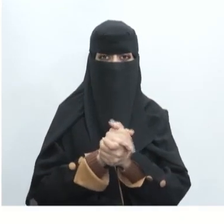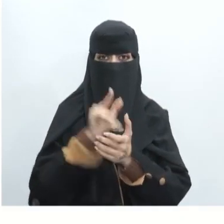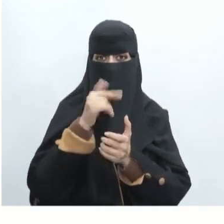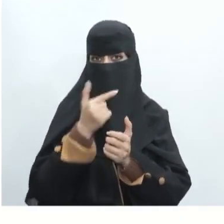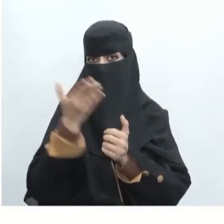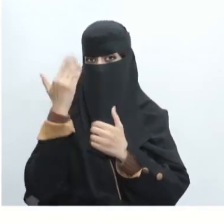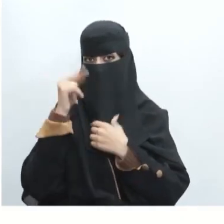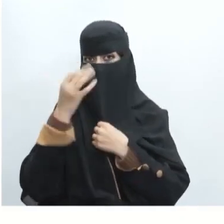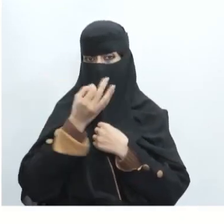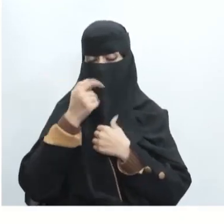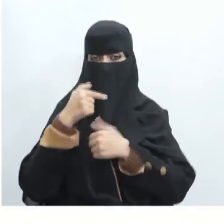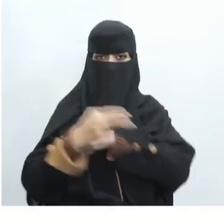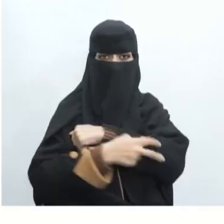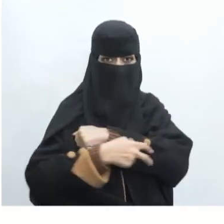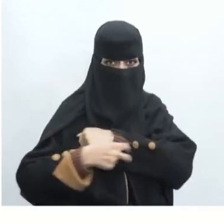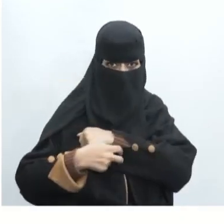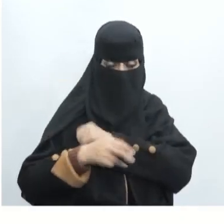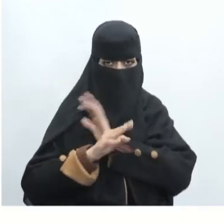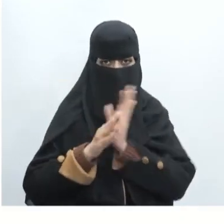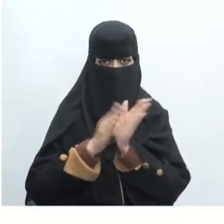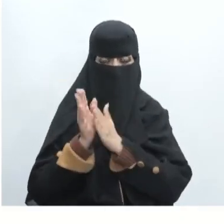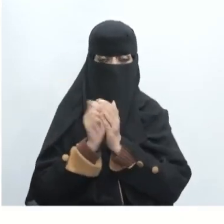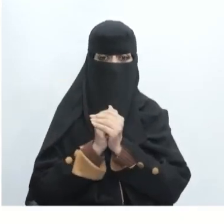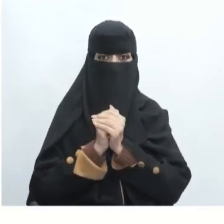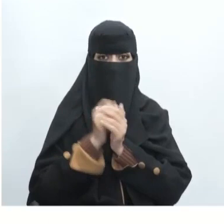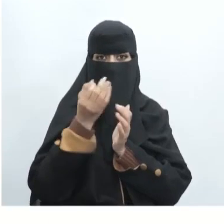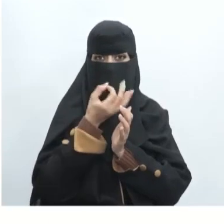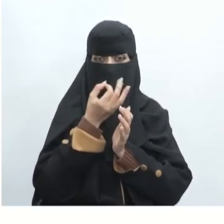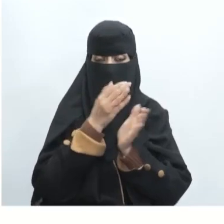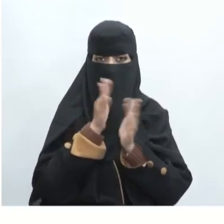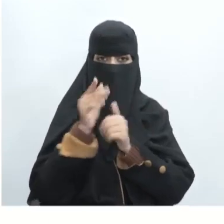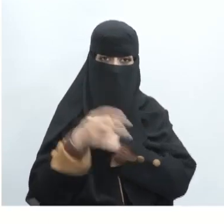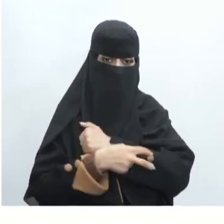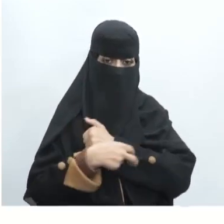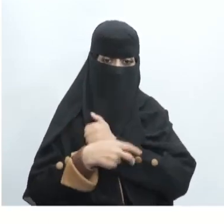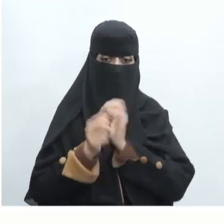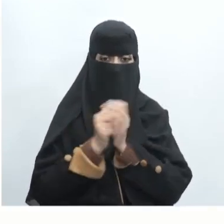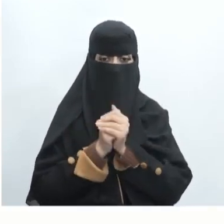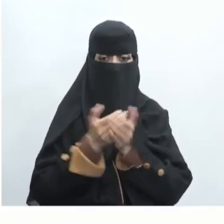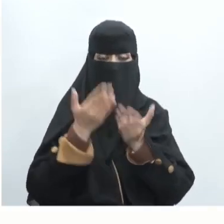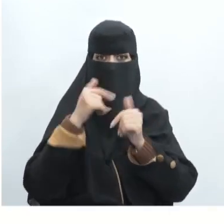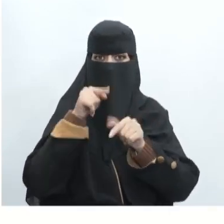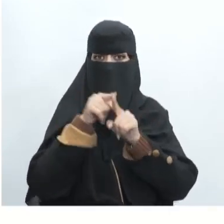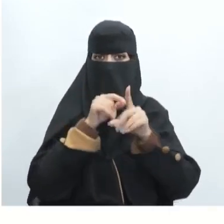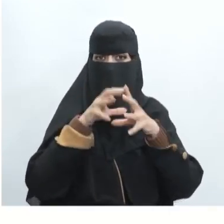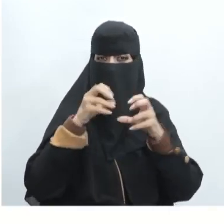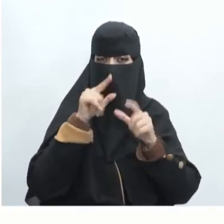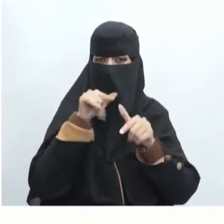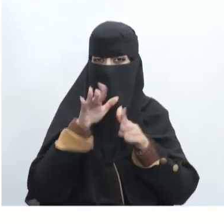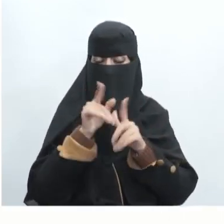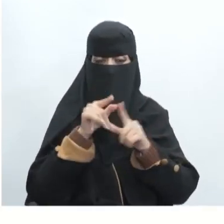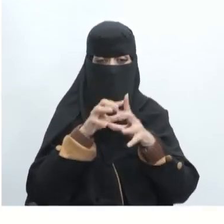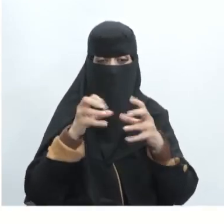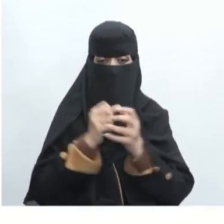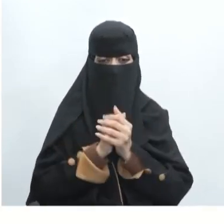اخذنا في الدرس السابق انا وانتم ابنائي وبنات الطلاب وتحدثنا فيه عن الفقر ما هي ابنائي